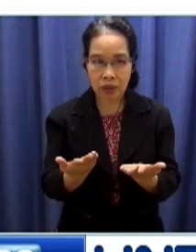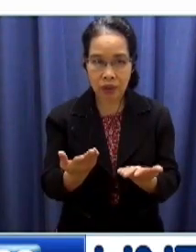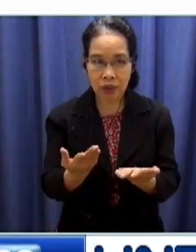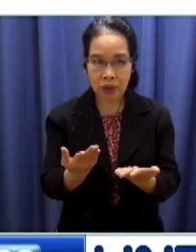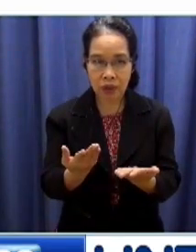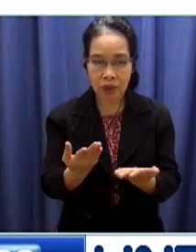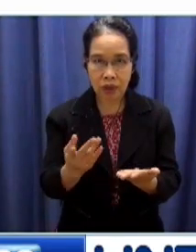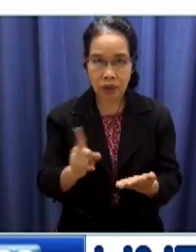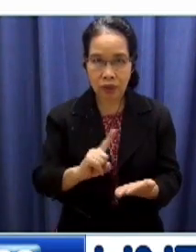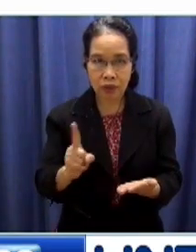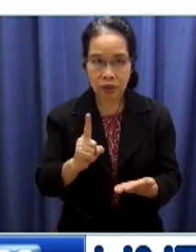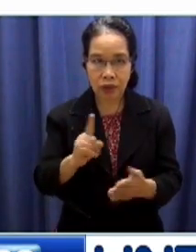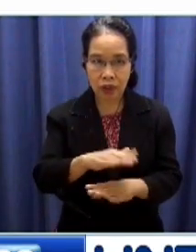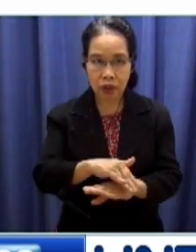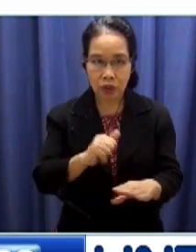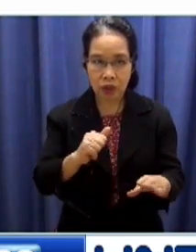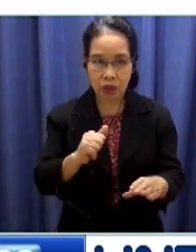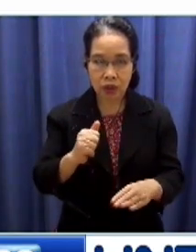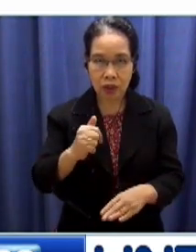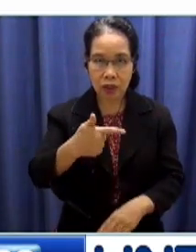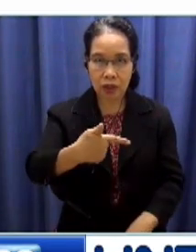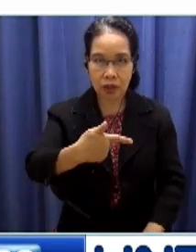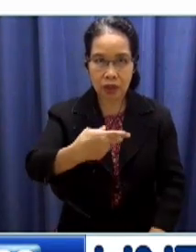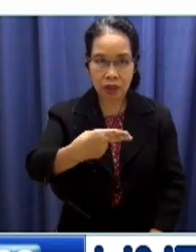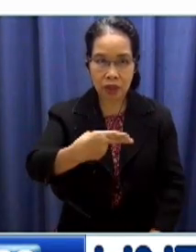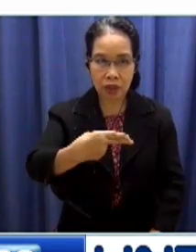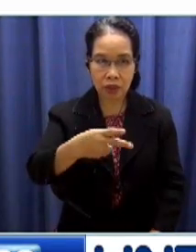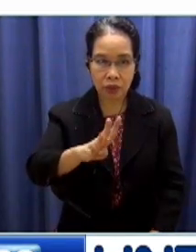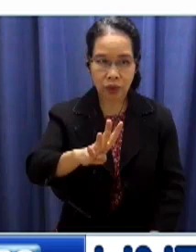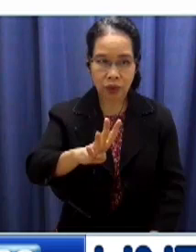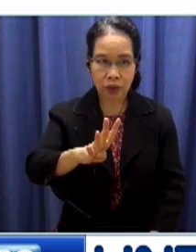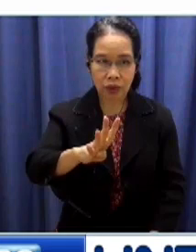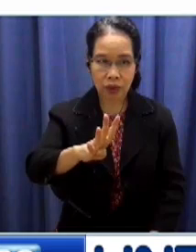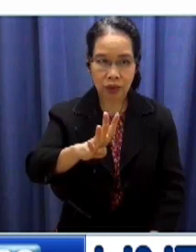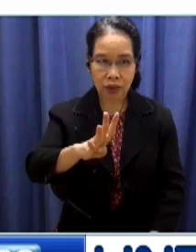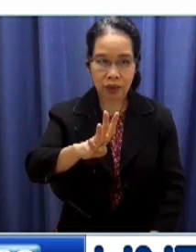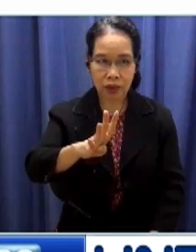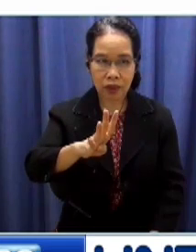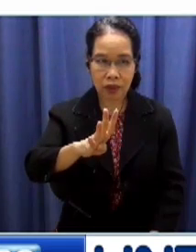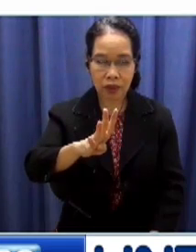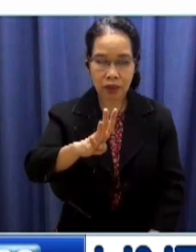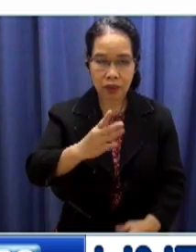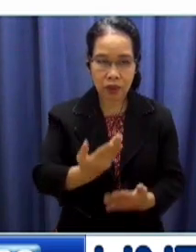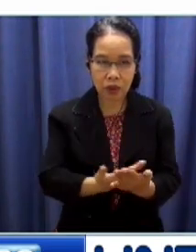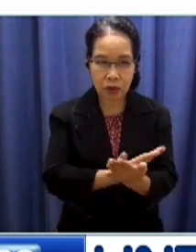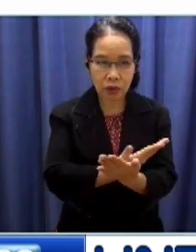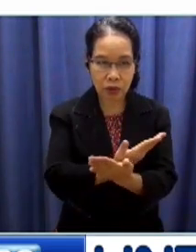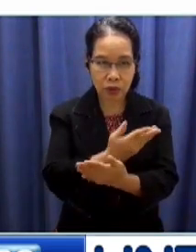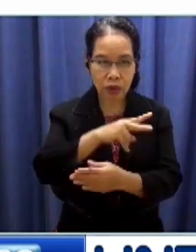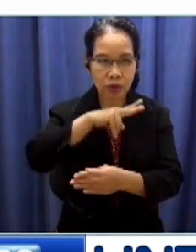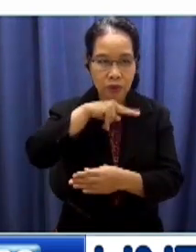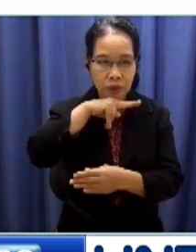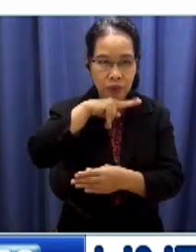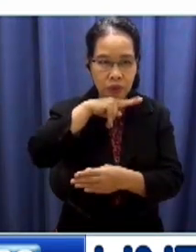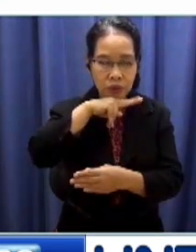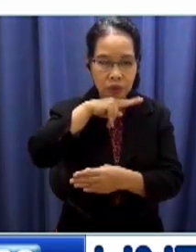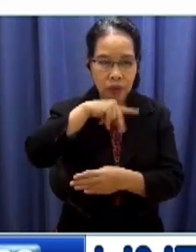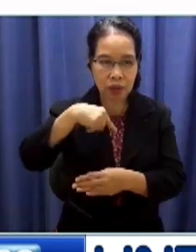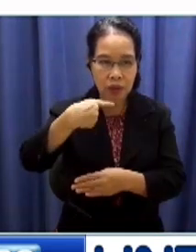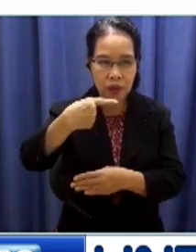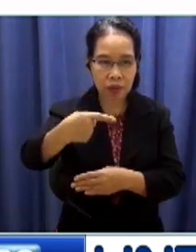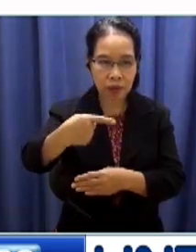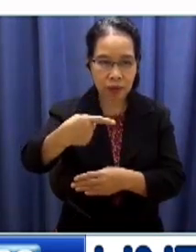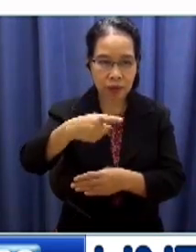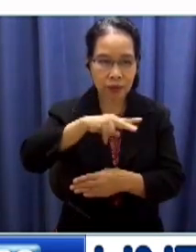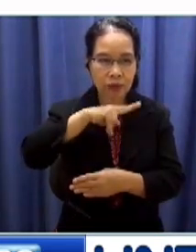ba 'yun? GH4 ba? Ano po bang ano nitong bagong virus na sinasabi na ano, G4 ba